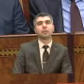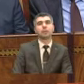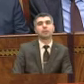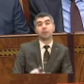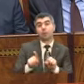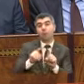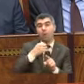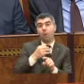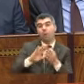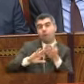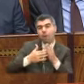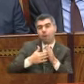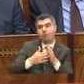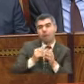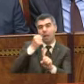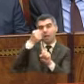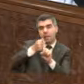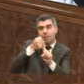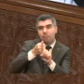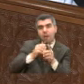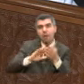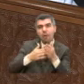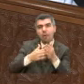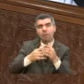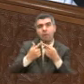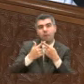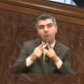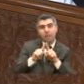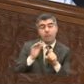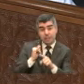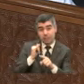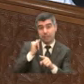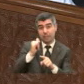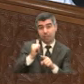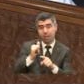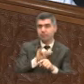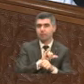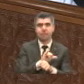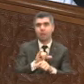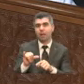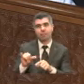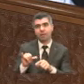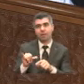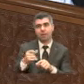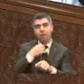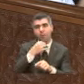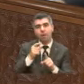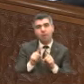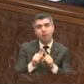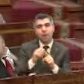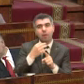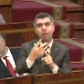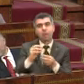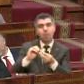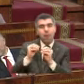تيقوموا بمجهود، ولكن ما يمكنش يبقى كحل دائم، هذا حل مؤقت اللي تنطلبوا السيد الوزير، ان بدات